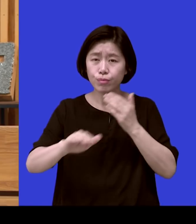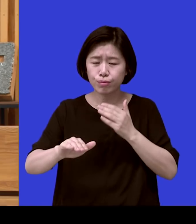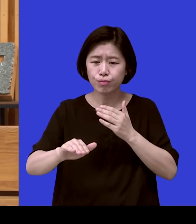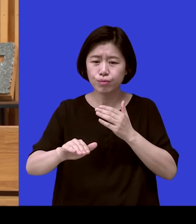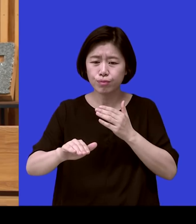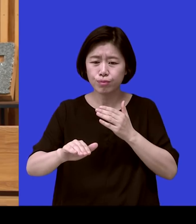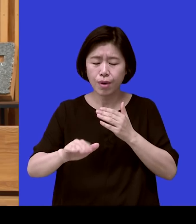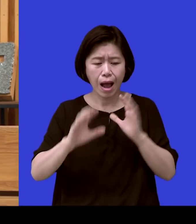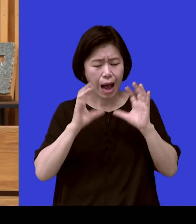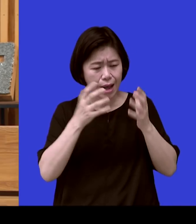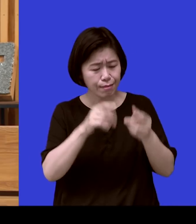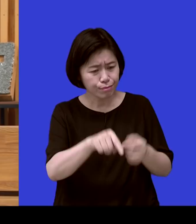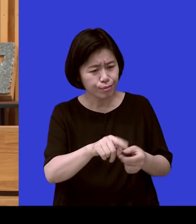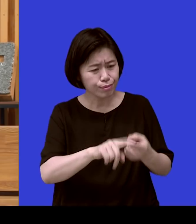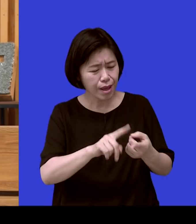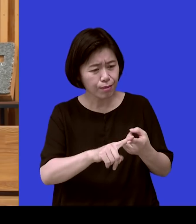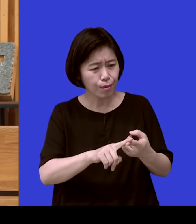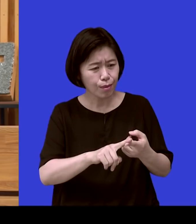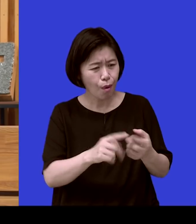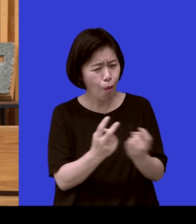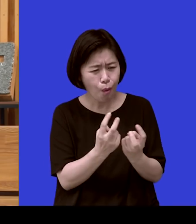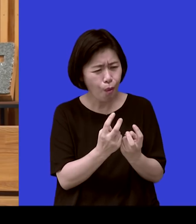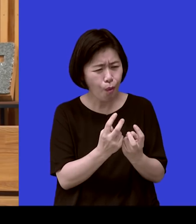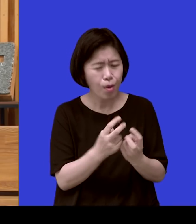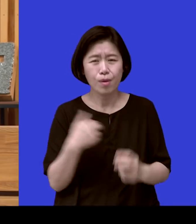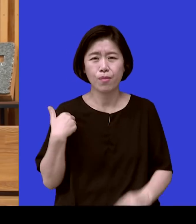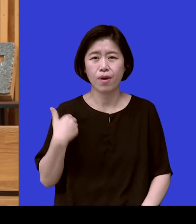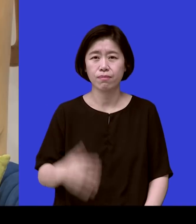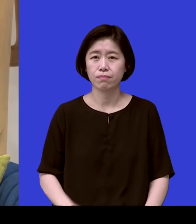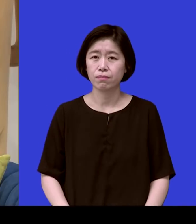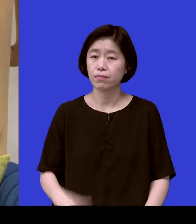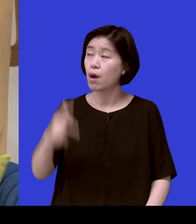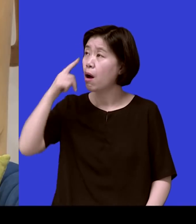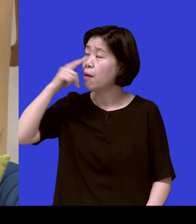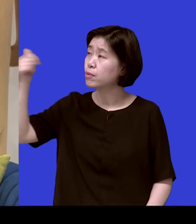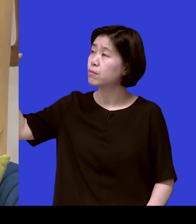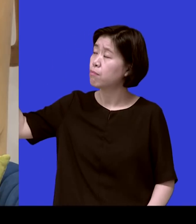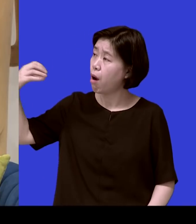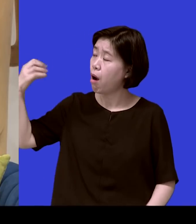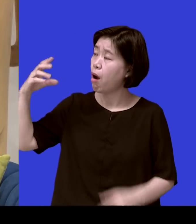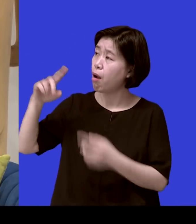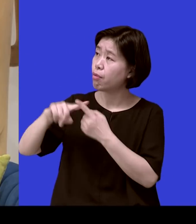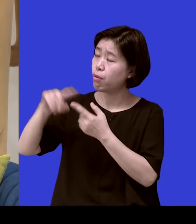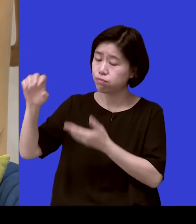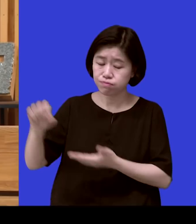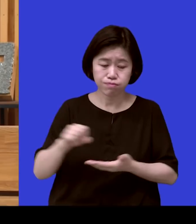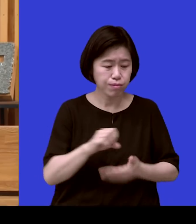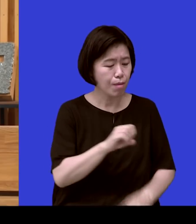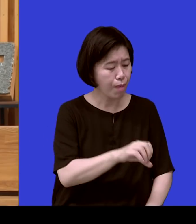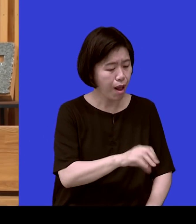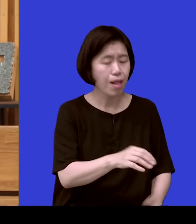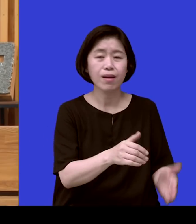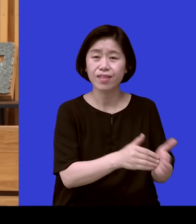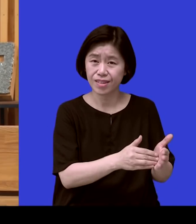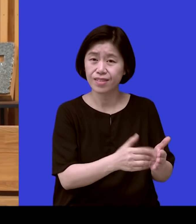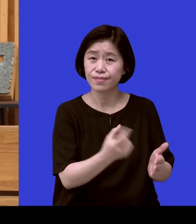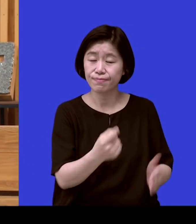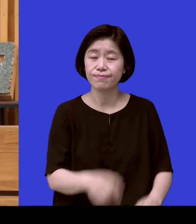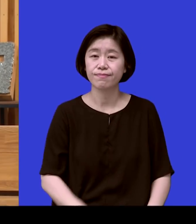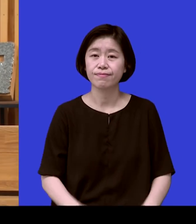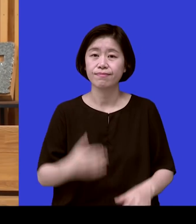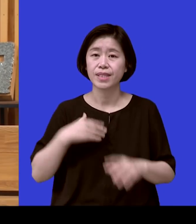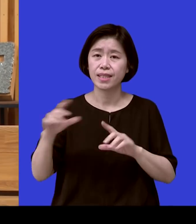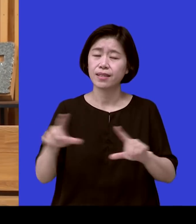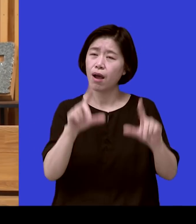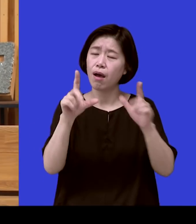하는지를 배워본 적도 없고 들어본 적도 없어요. 그냥 내 아버지가 나한테 했던 언어로 네, 그냥 내 자식을 대할 맞습니다. 뿐이거든요. 네. 그리고 내가 살면서 느꼈던 언어들로